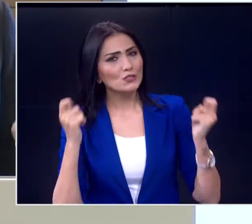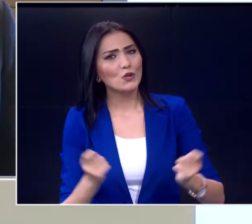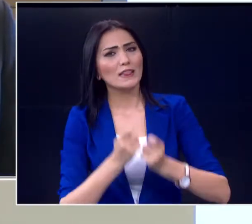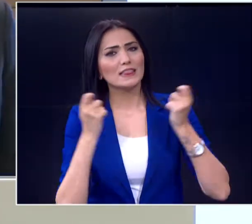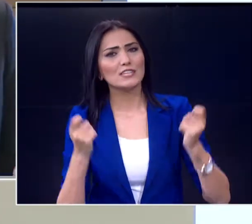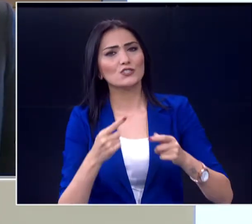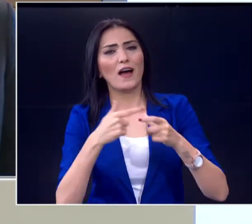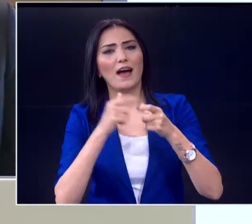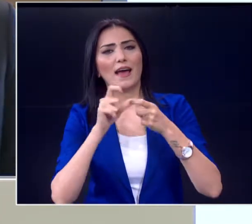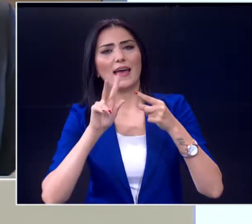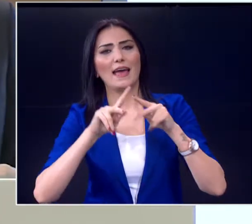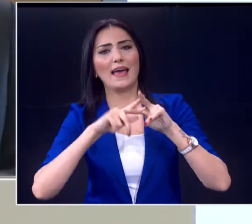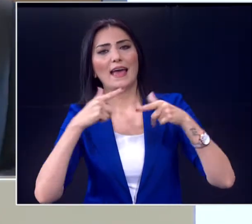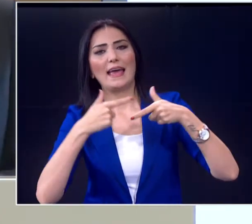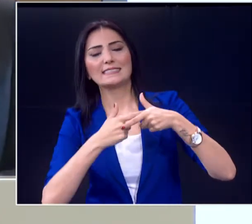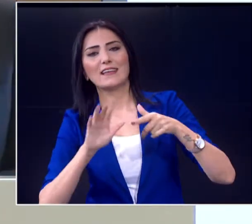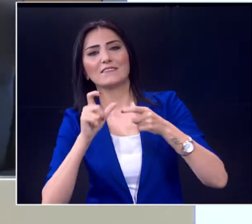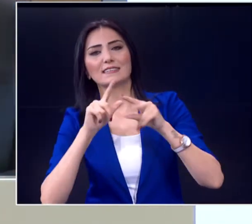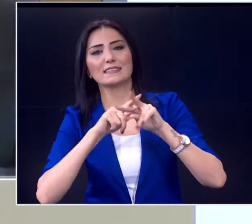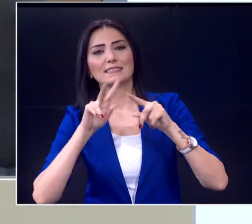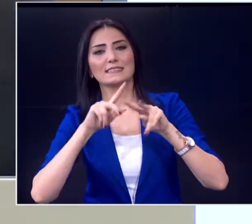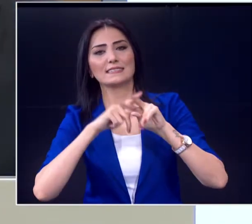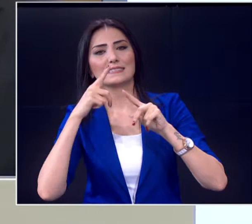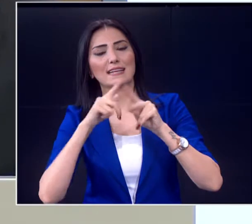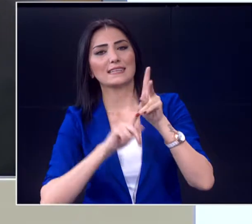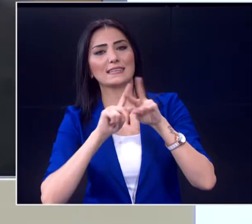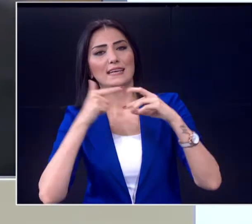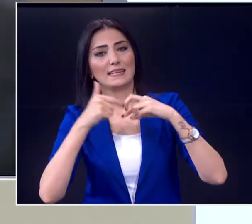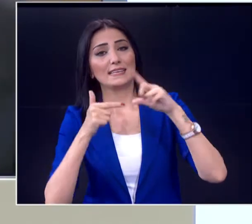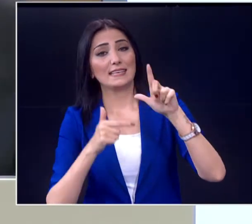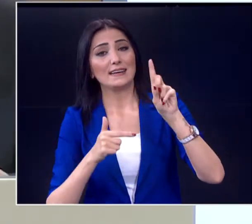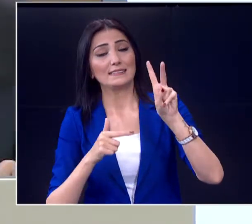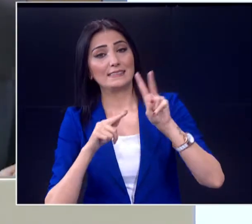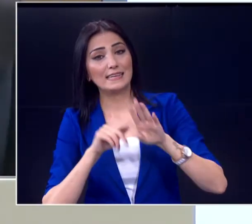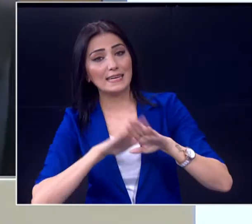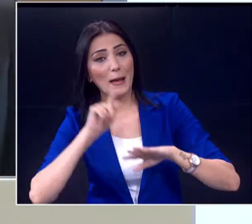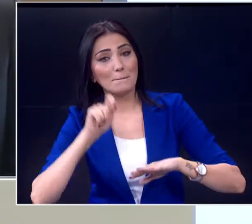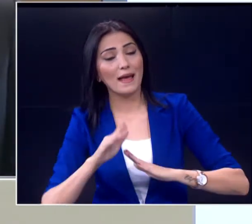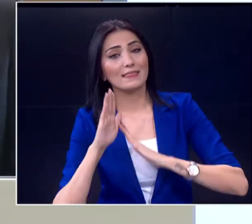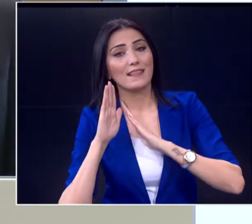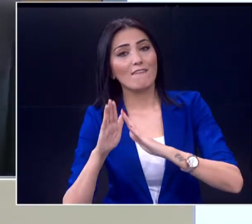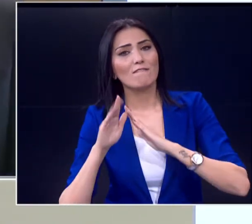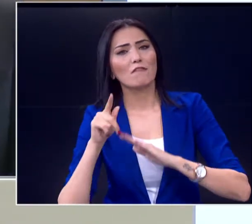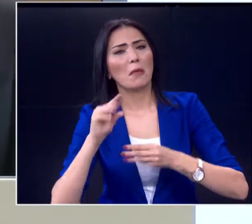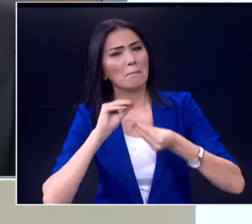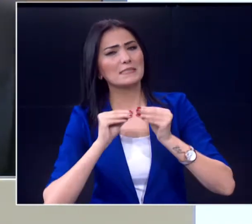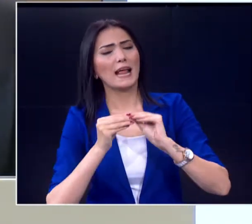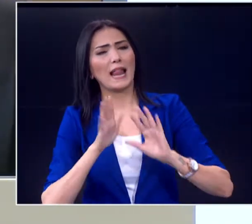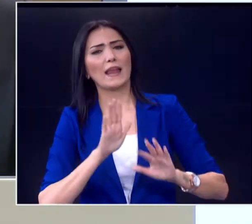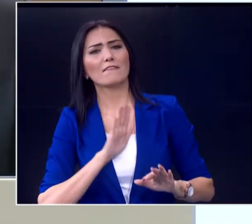çalışmaya, esnaflık, sanatkarlık yapmaya devam edenlerin müzmin bir meseleleri